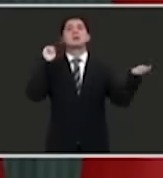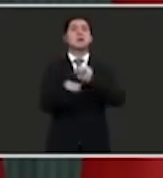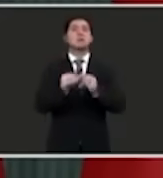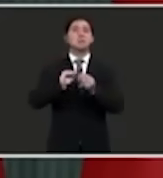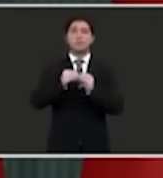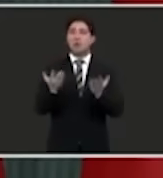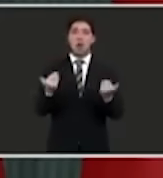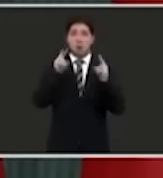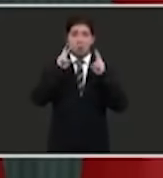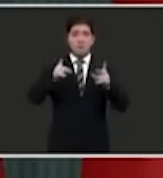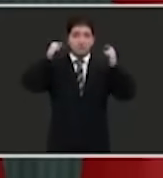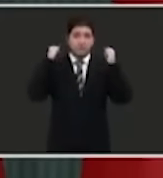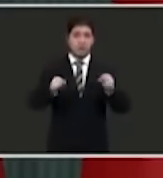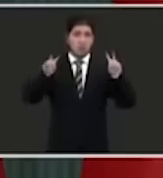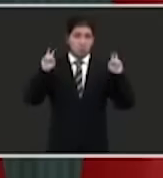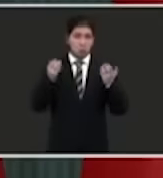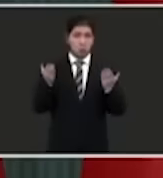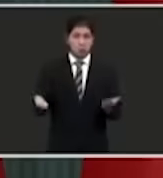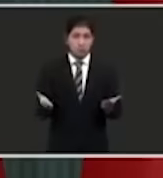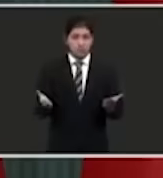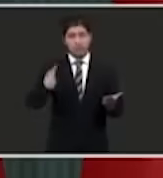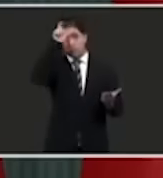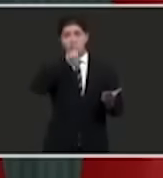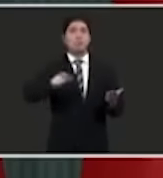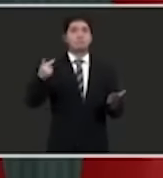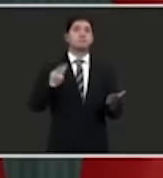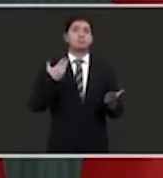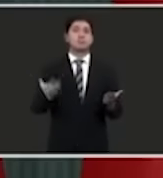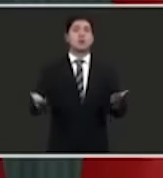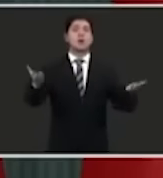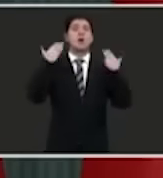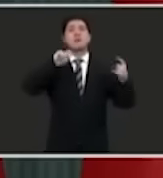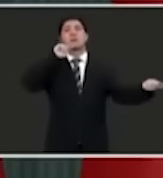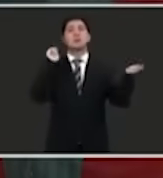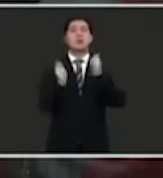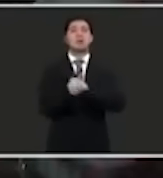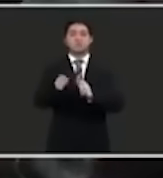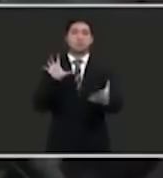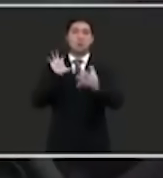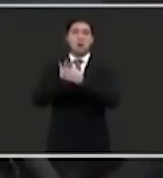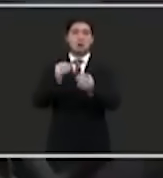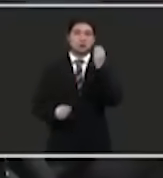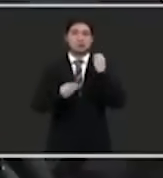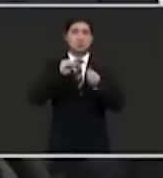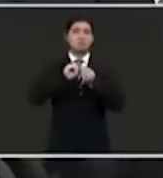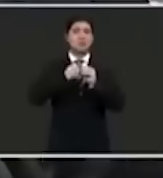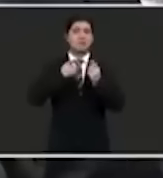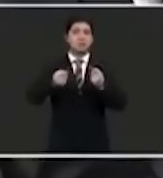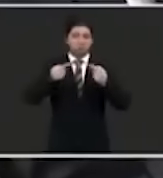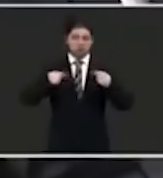açtığı felaketlerdi. Türkiye olarak iklim değişikliğine bağlı ortaya çıkan